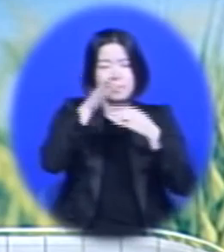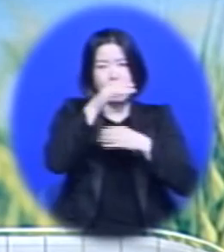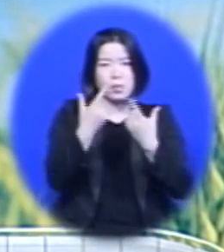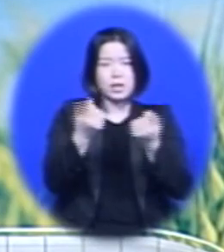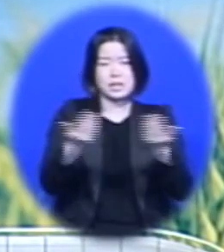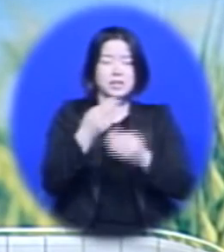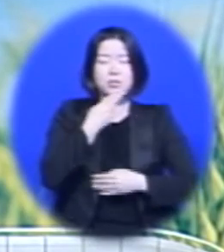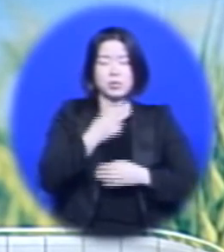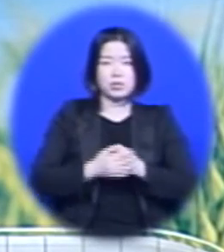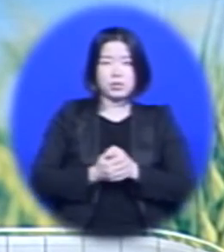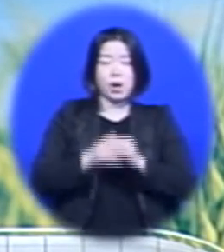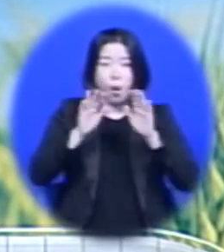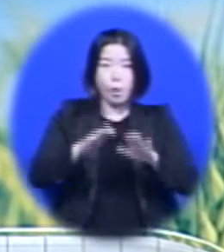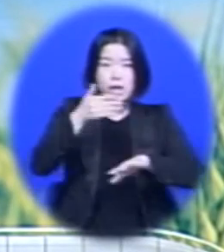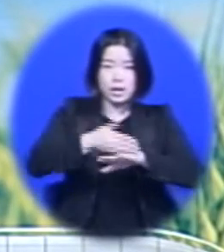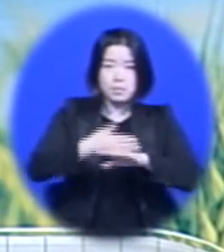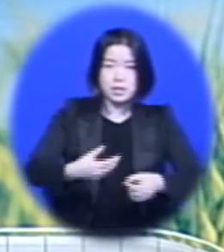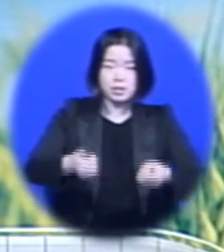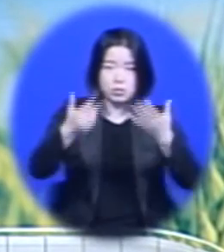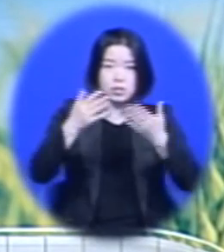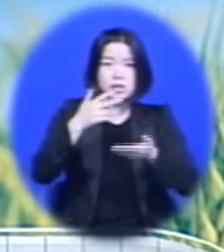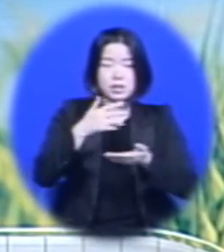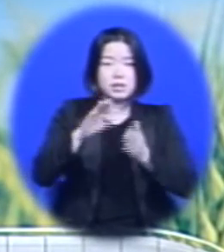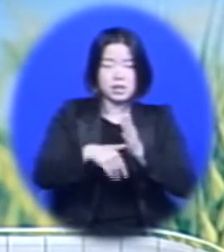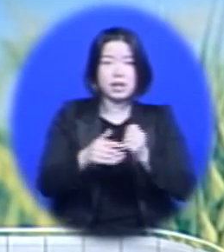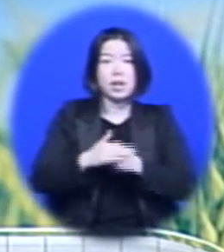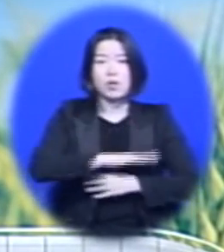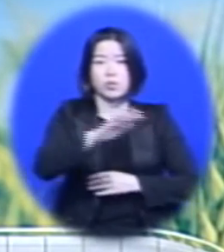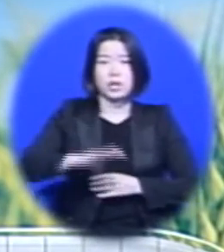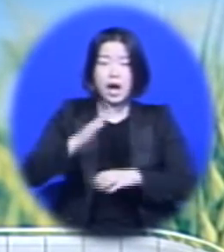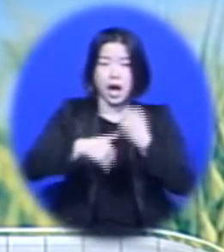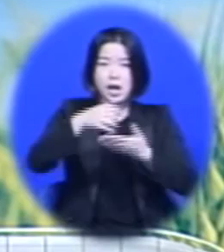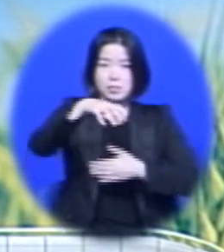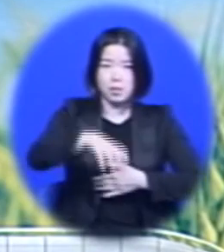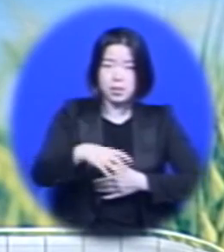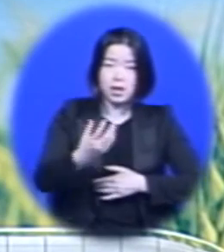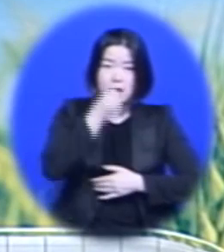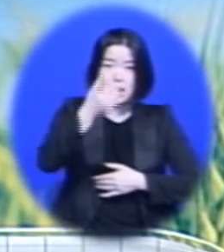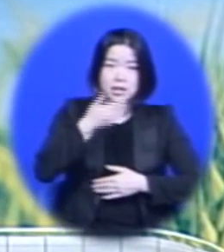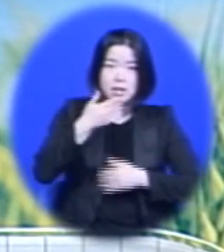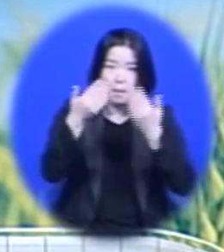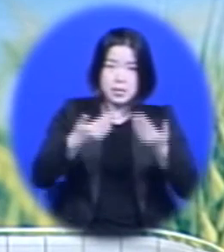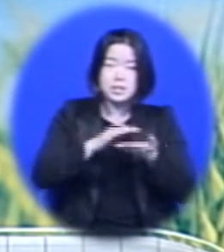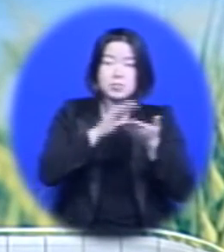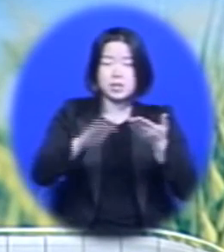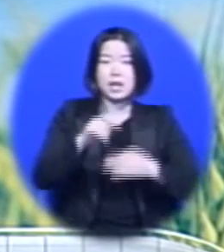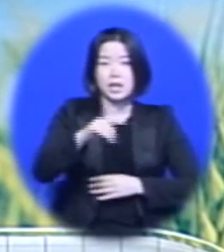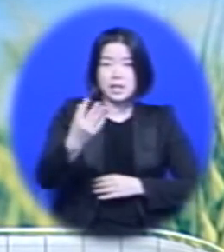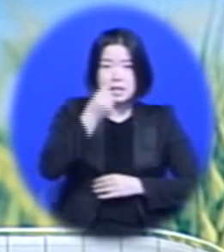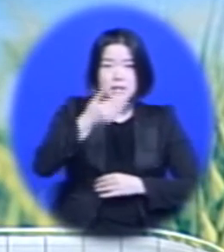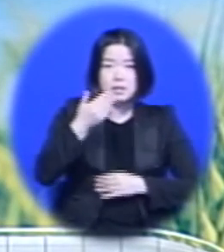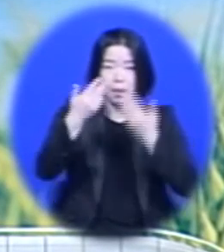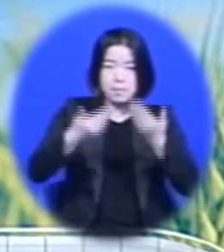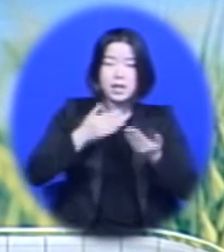없습니다. 오늘 감사주일에 우리가 하나님 앞에서 성찬을 받습니다. 이 성찬을 받을